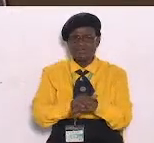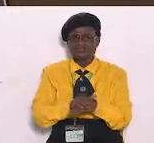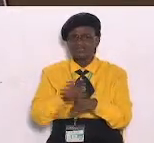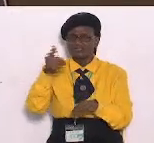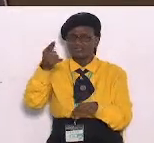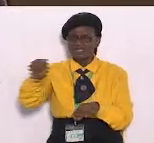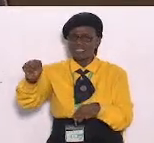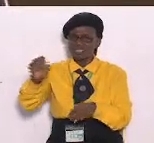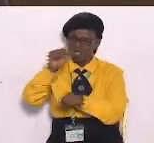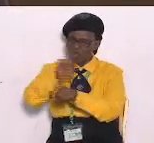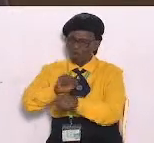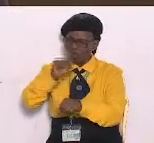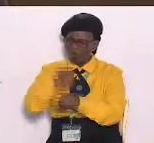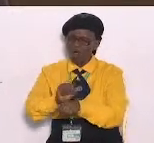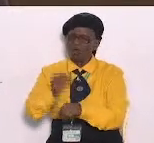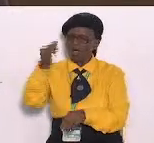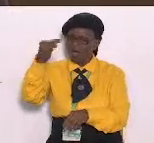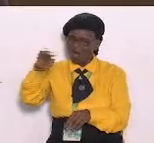focalisez